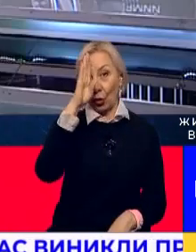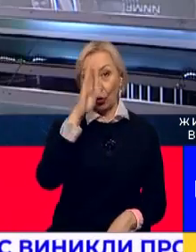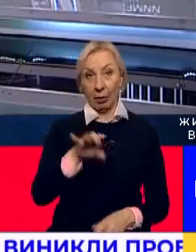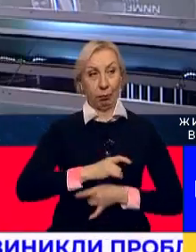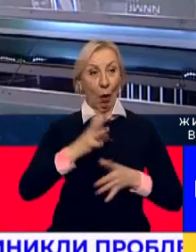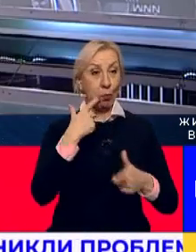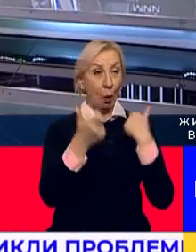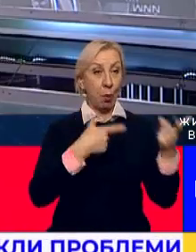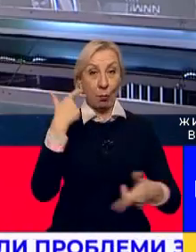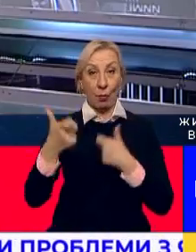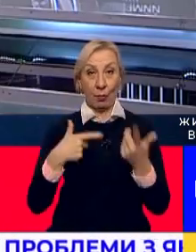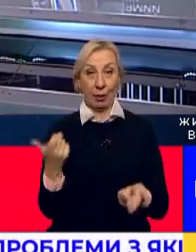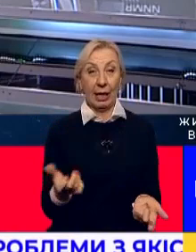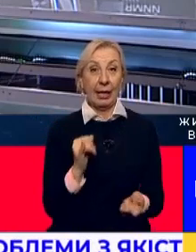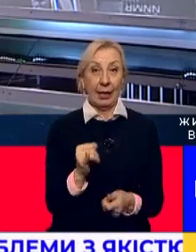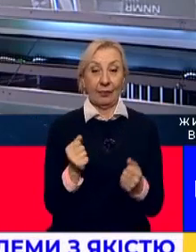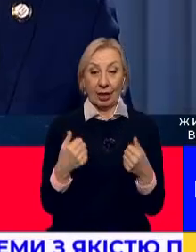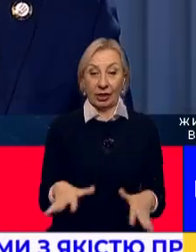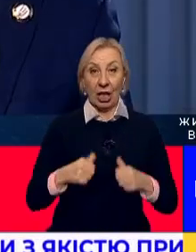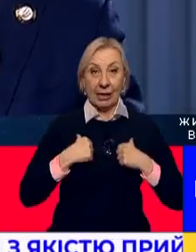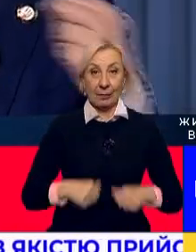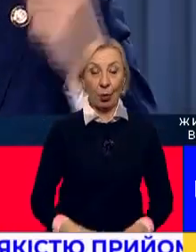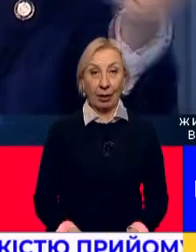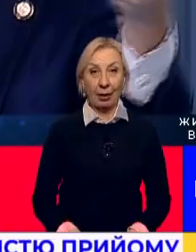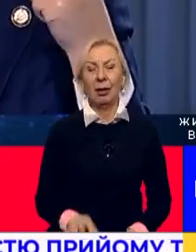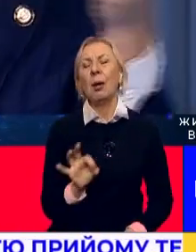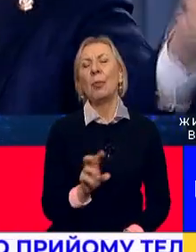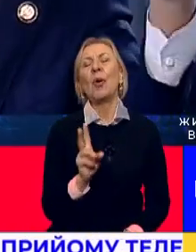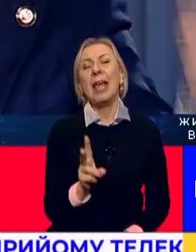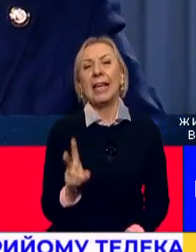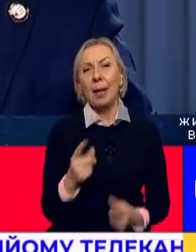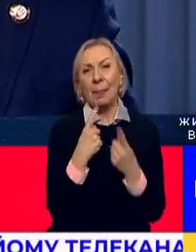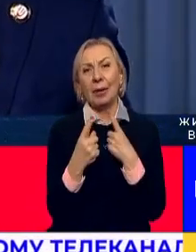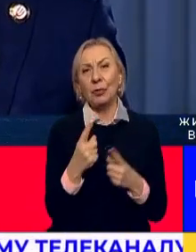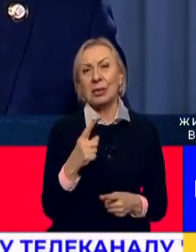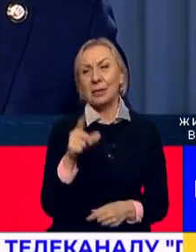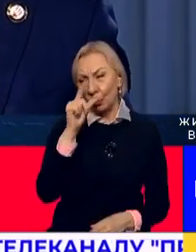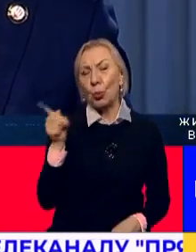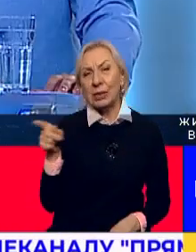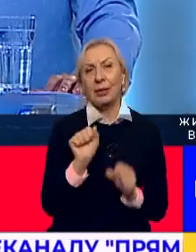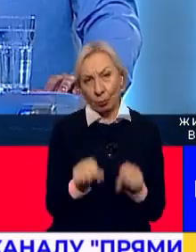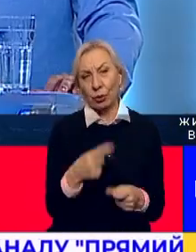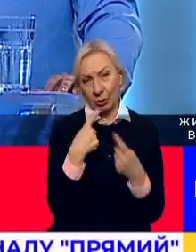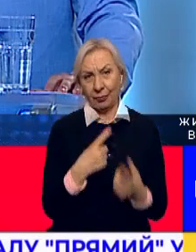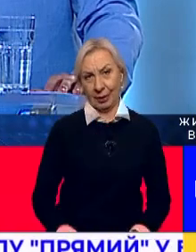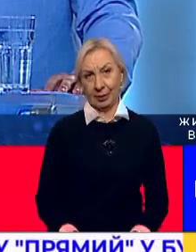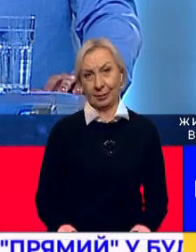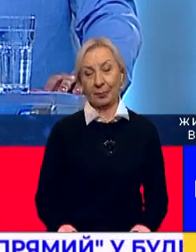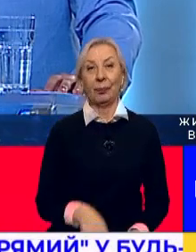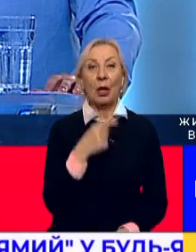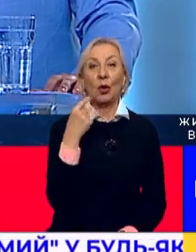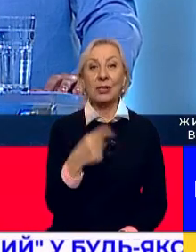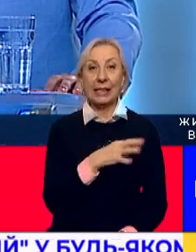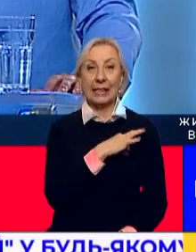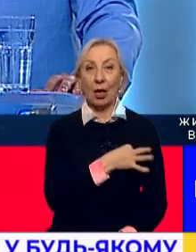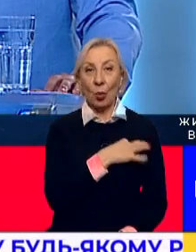зривається, втрачає адекватність і втрачає спокій. Про які перемовини із агресором, із Путіним може йти мова? Російська